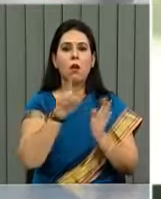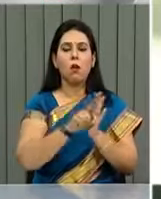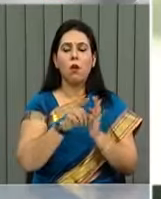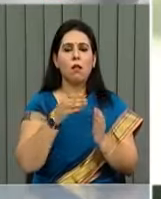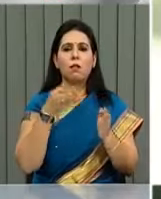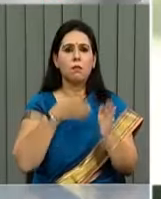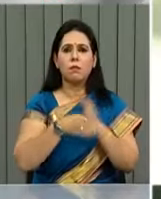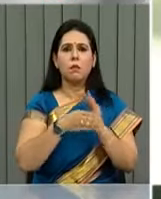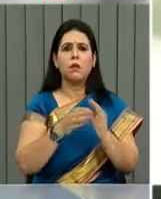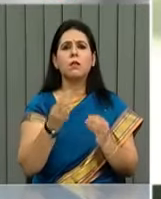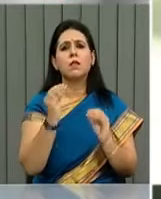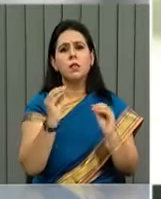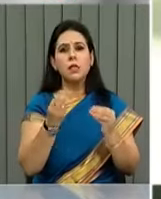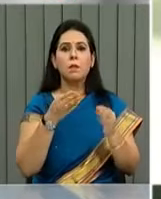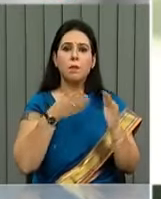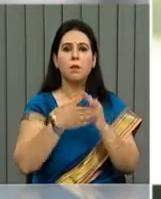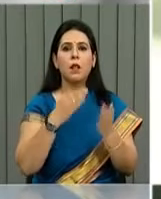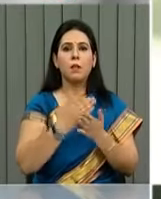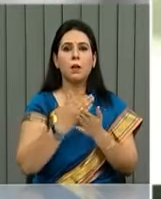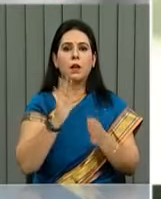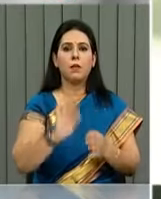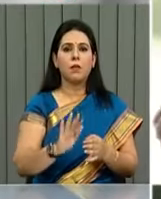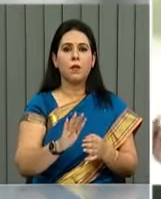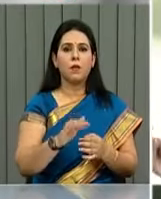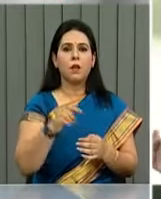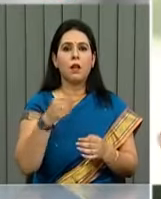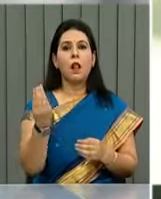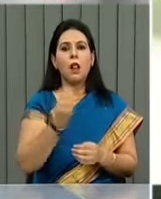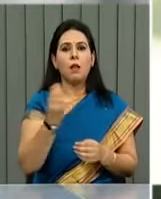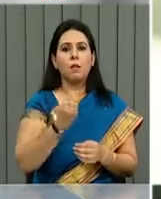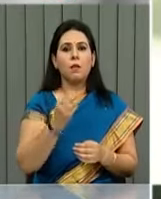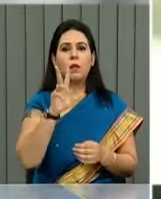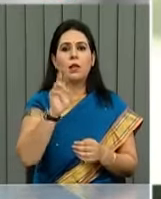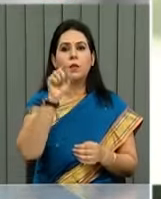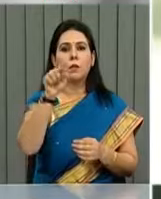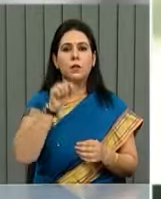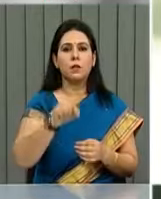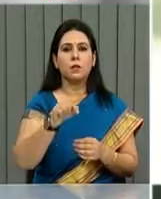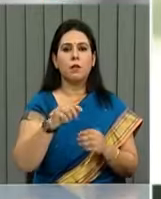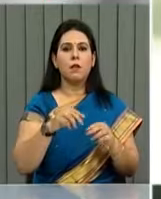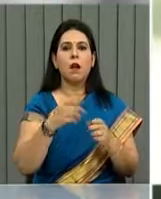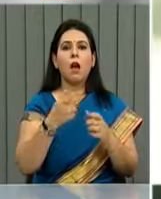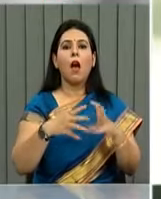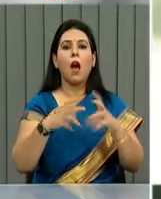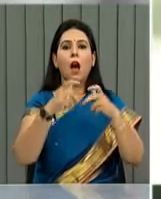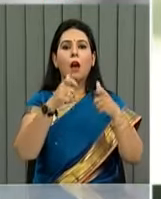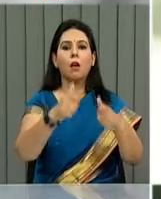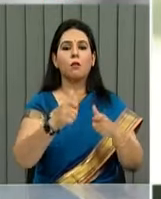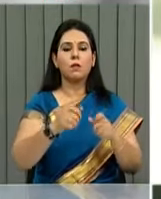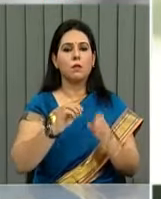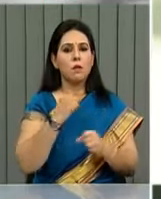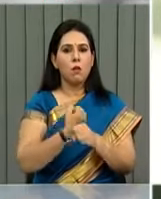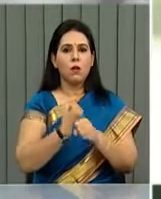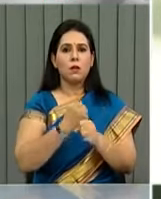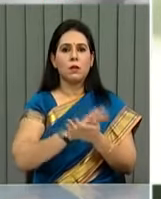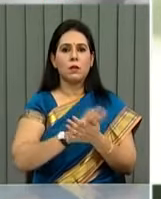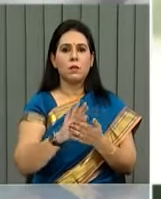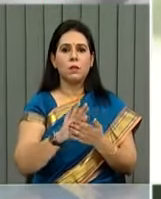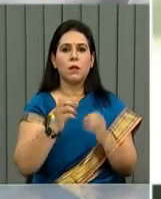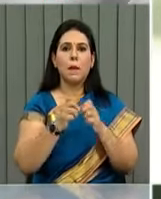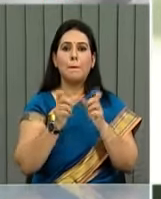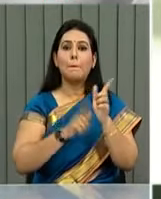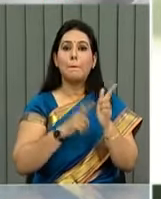पाई, सीमित जा पाई हैं, हमने आज लगभग 80% से ज्यादा ये अकाउंट्स फंक्शनल हो गए, लोग